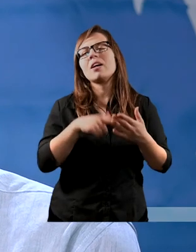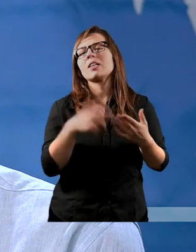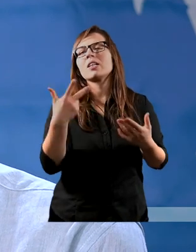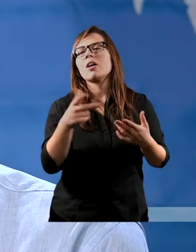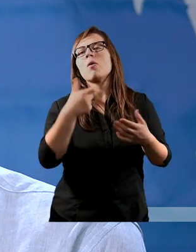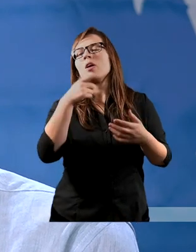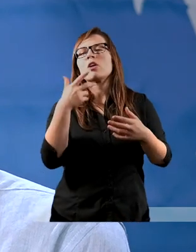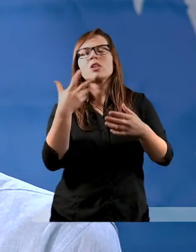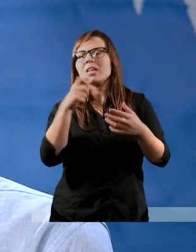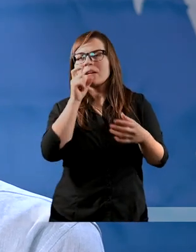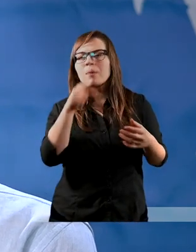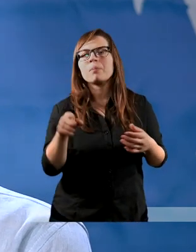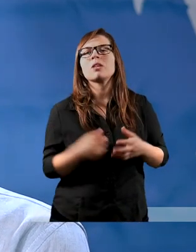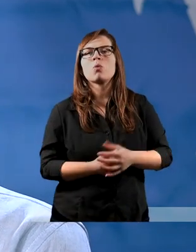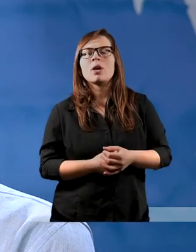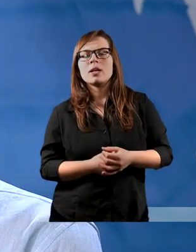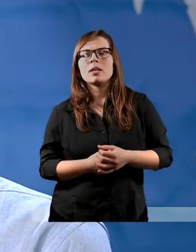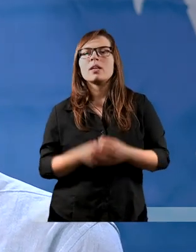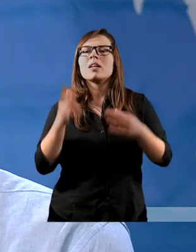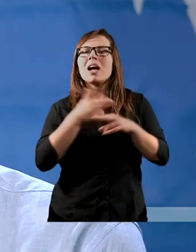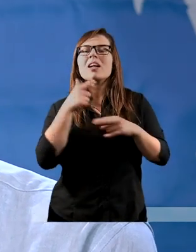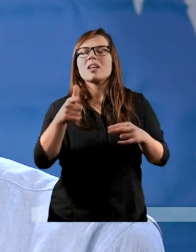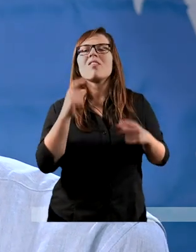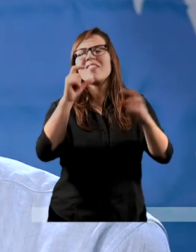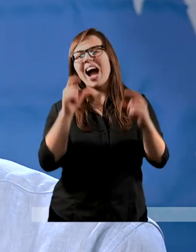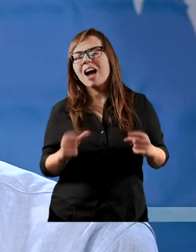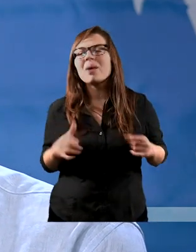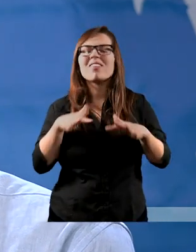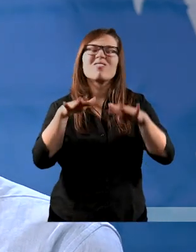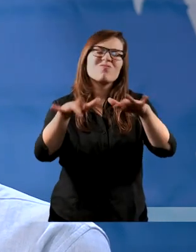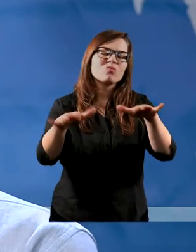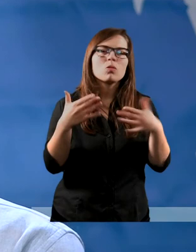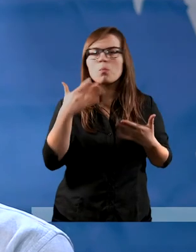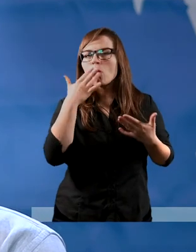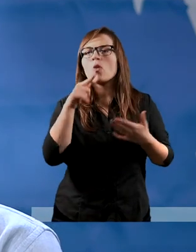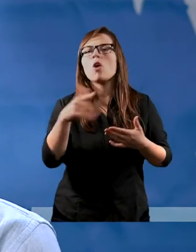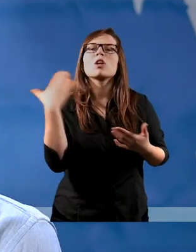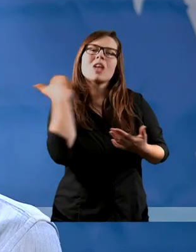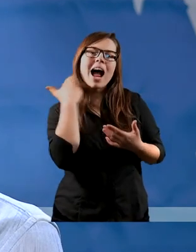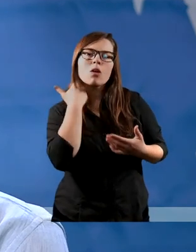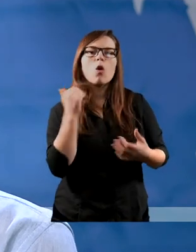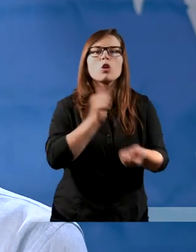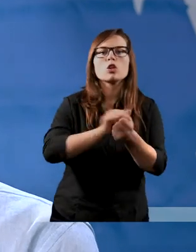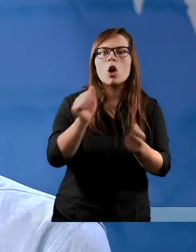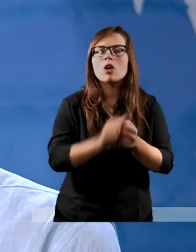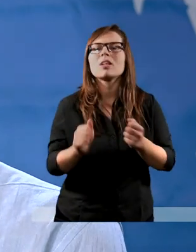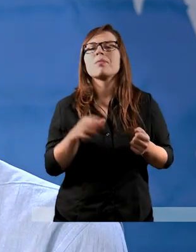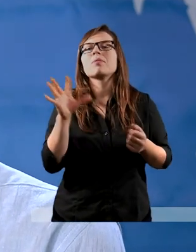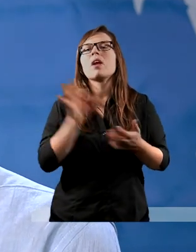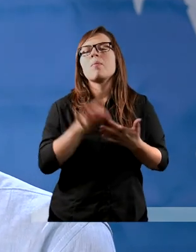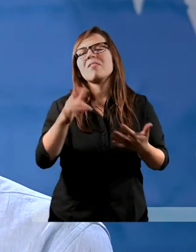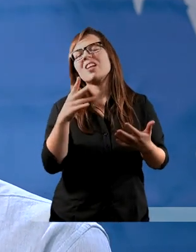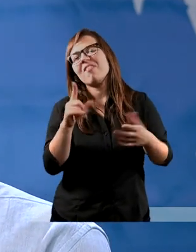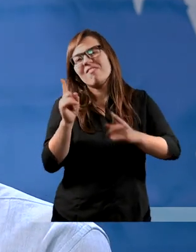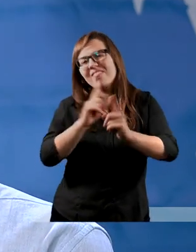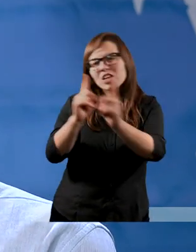przemienił wodę w wino. Kiedy czytałam wiele fragmentów mówiących o tym, jak alkohol szkodzi, jak powinniśmy się